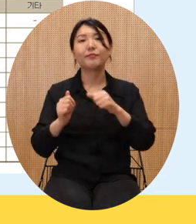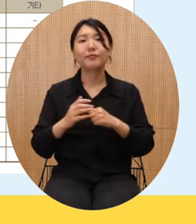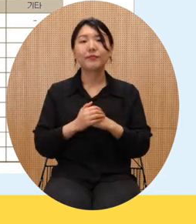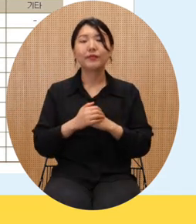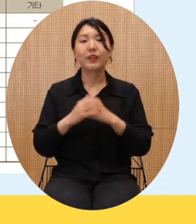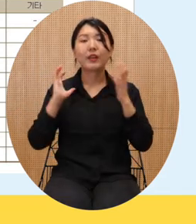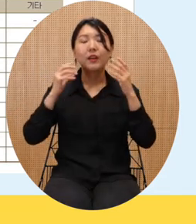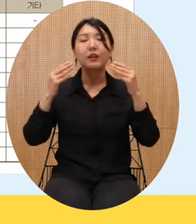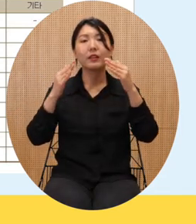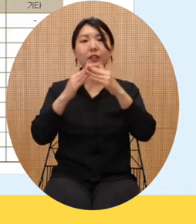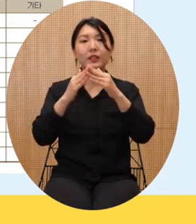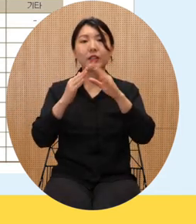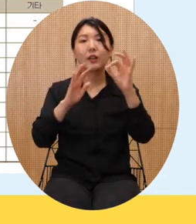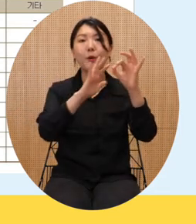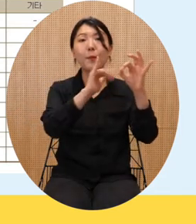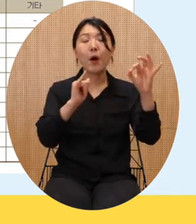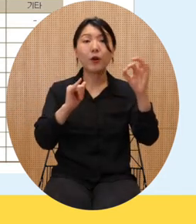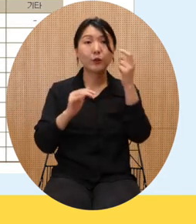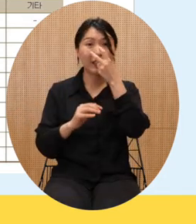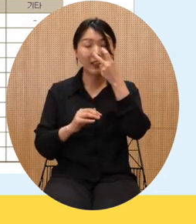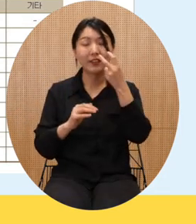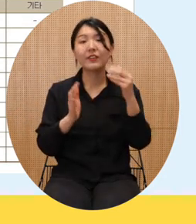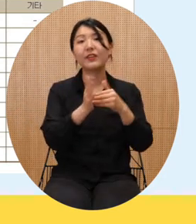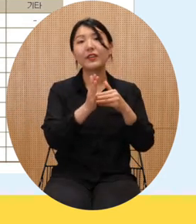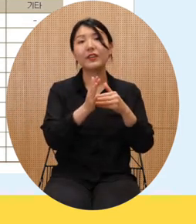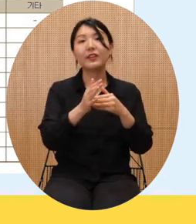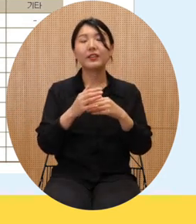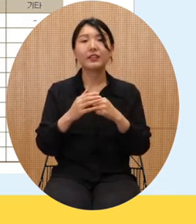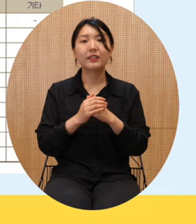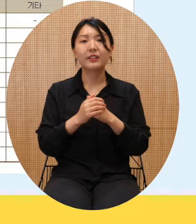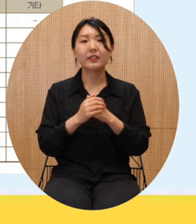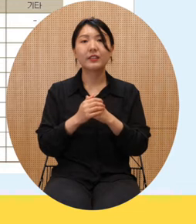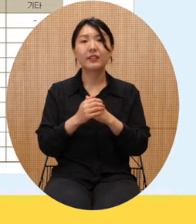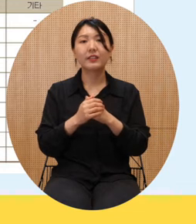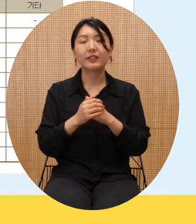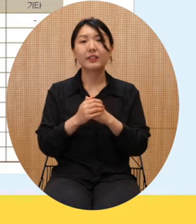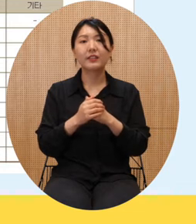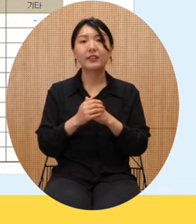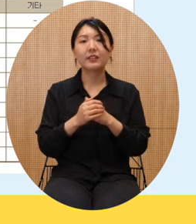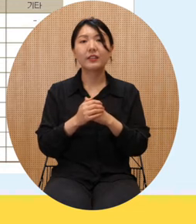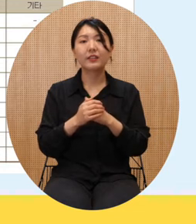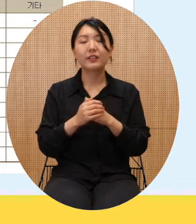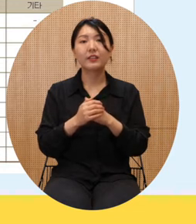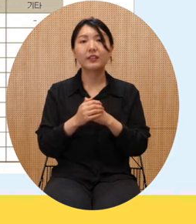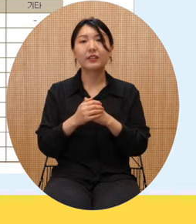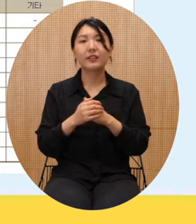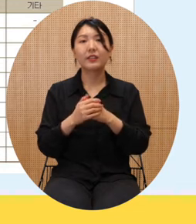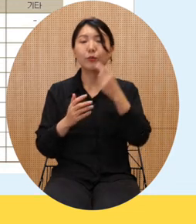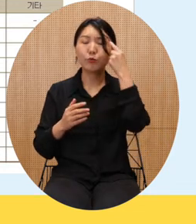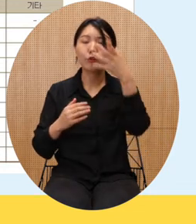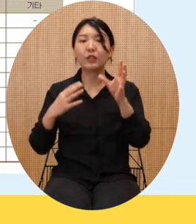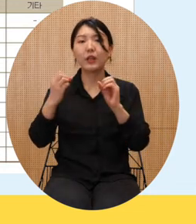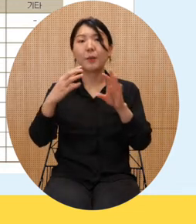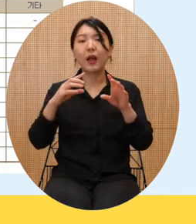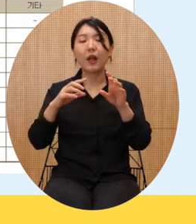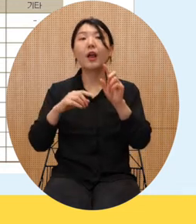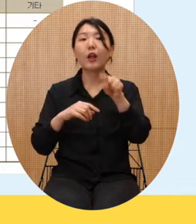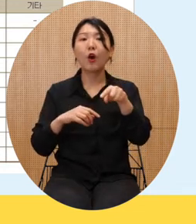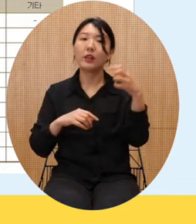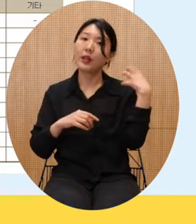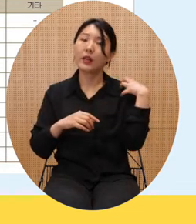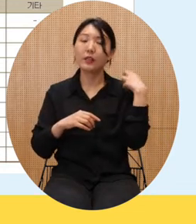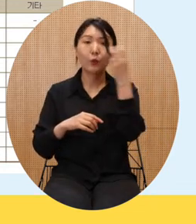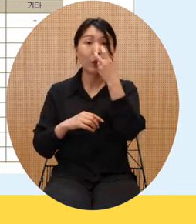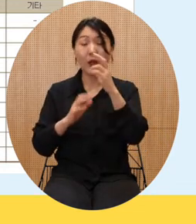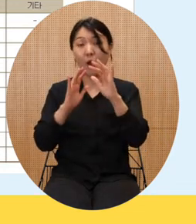분들께서 해주셨습니다. 그래서 아동가구를 10명 정도 조사를 했고 그리고 이